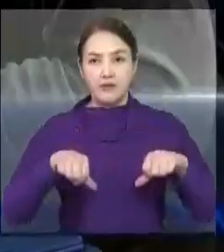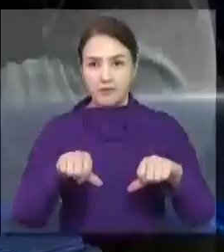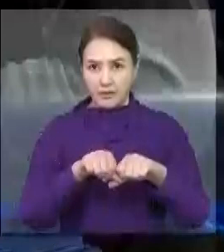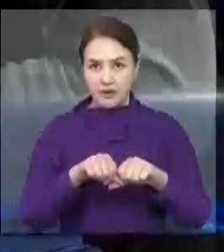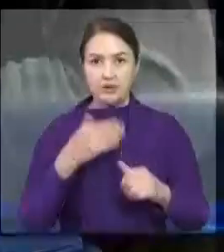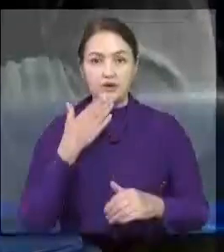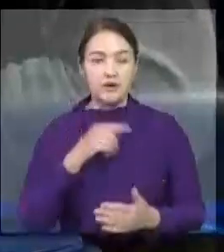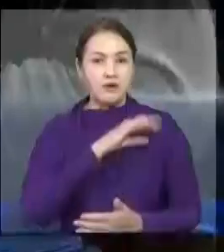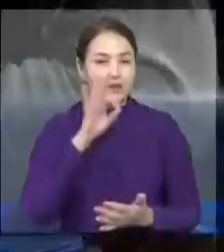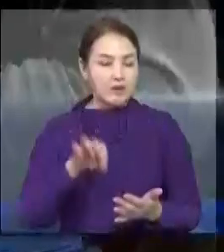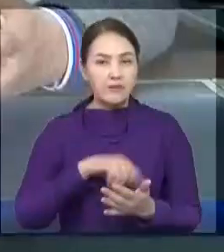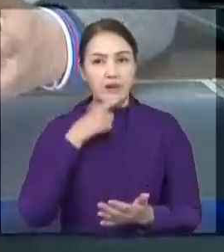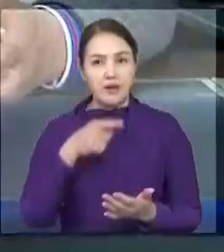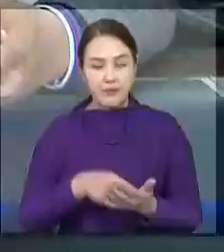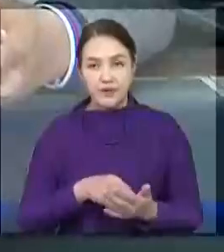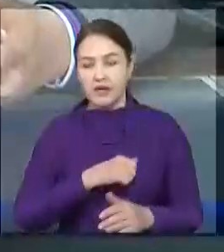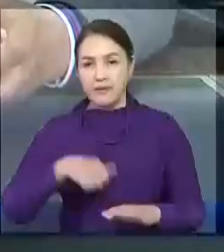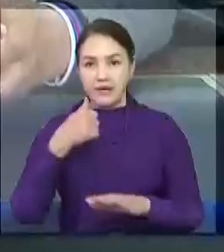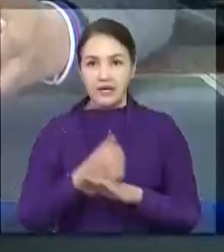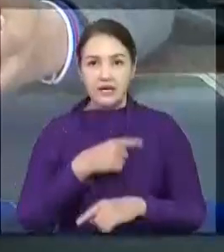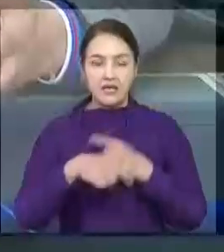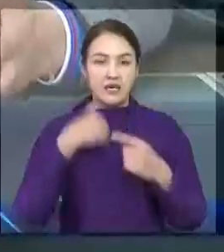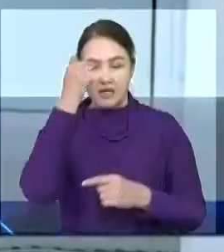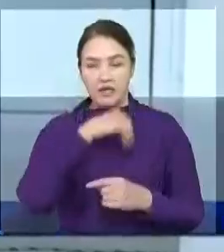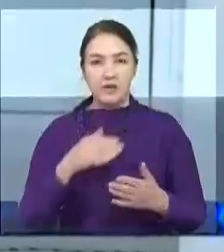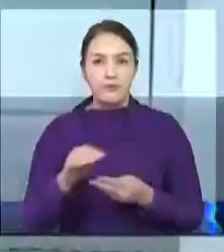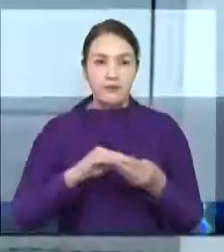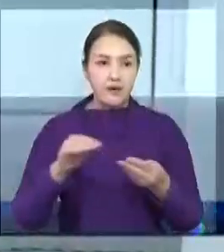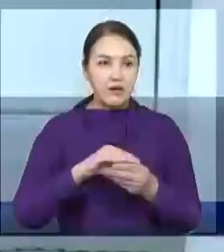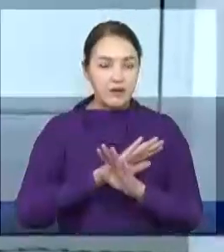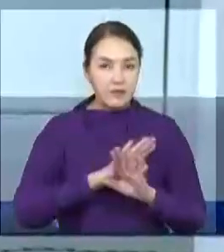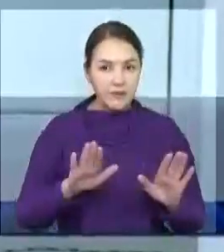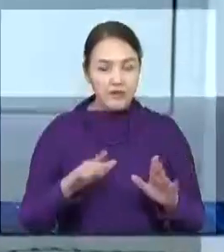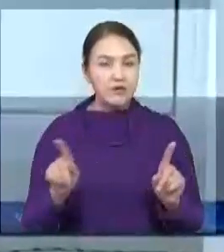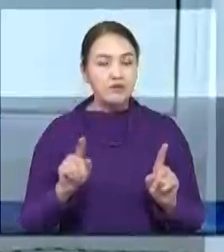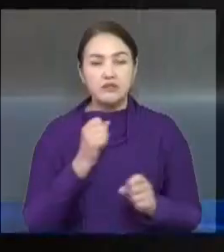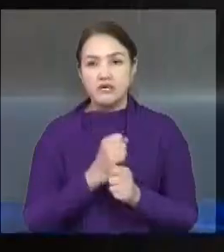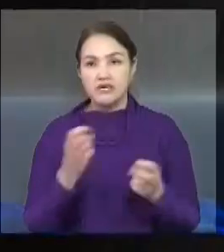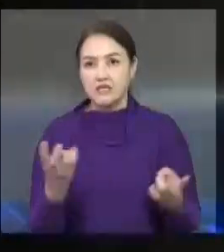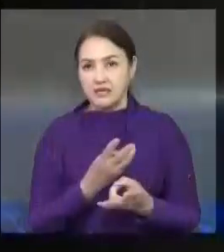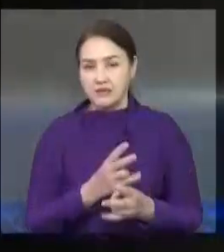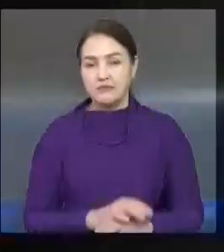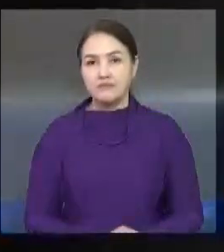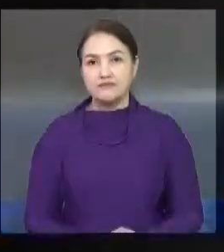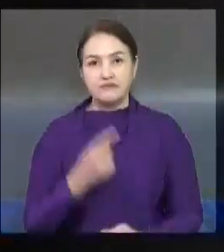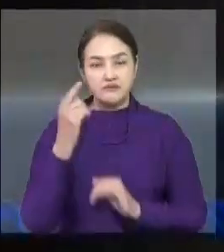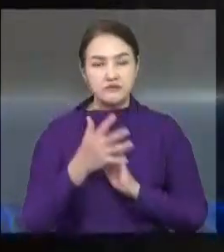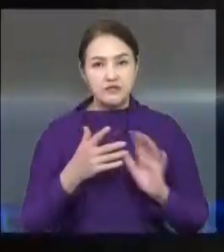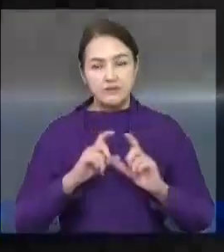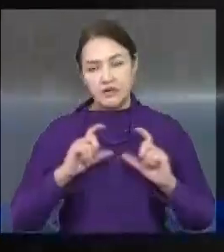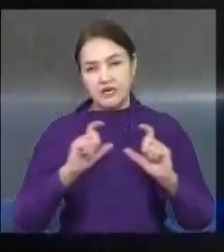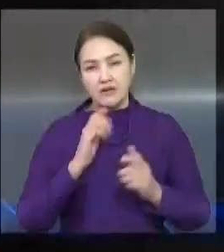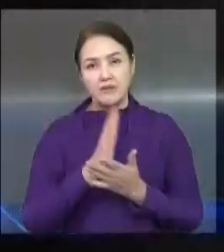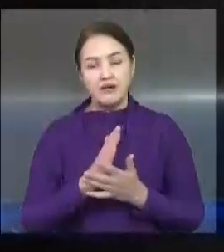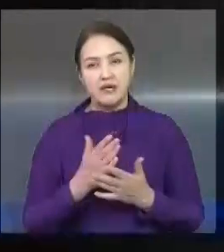мүшелері сұрақ жауапқа көшті. Ең бастысы, келесі жылы мұндай жағдай қайталанбас үшін не істемек керек? Түсінем, жанайқай бар, малда